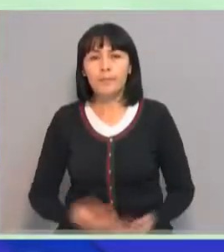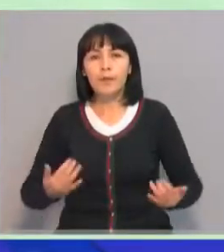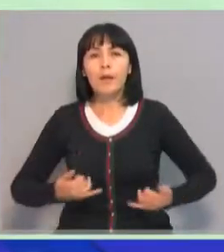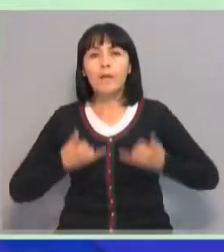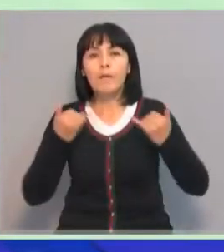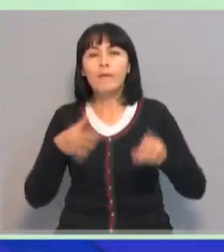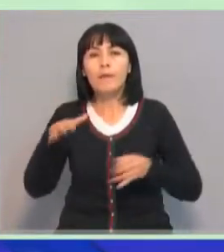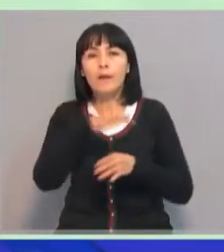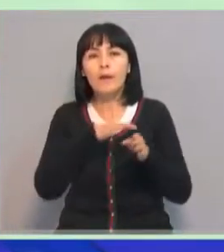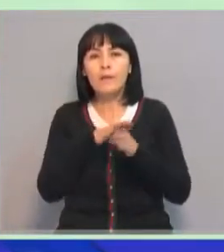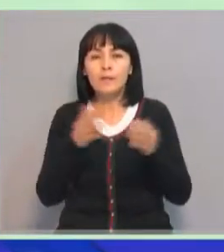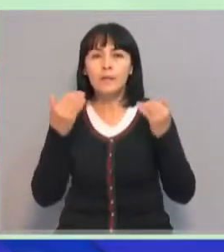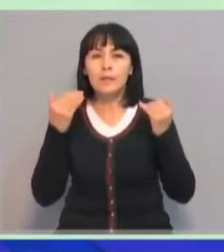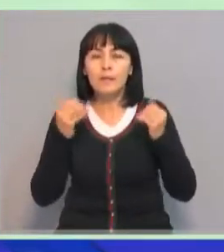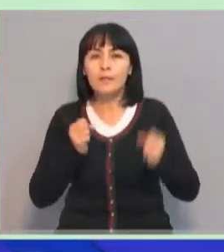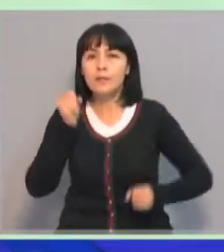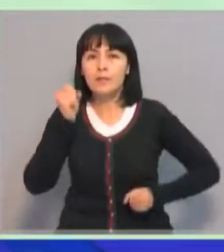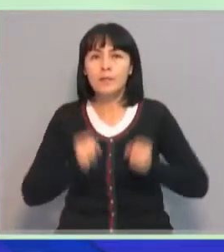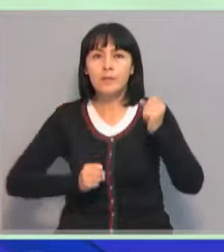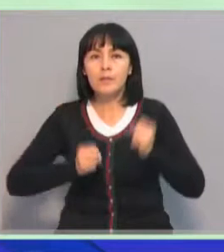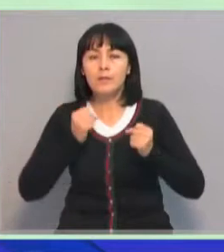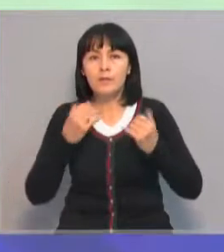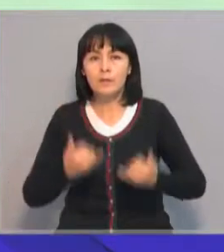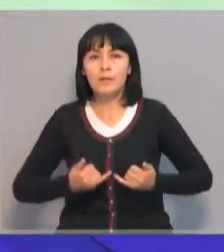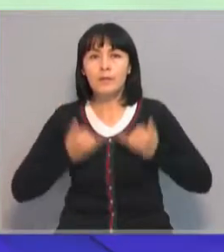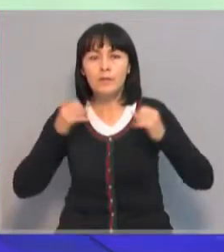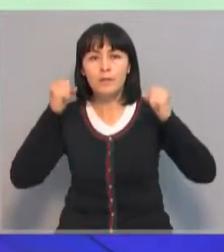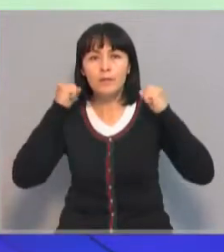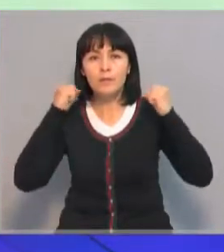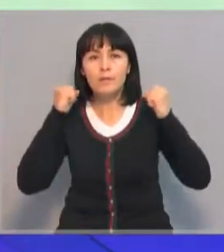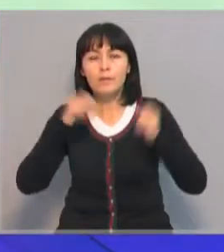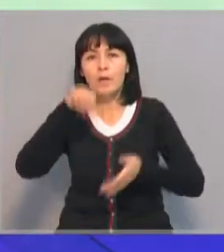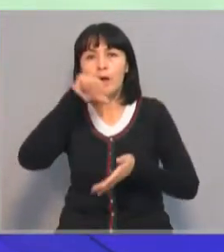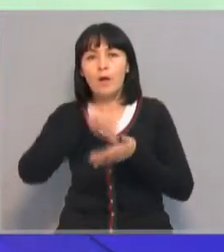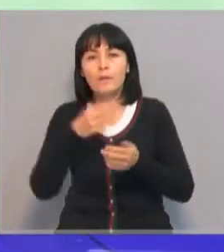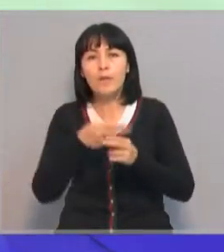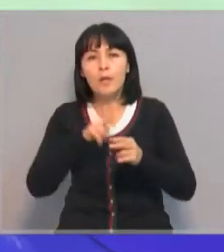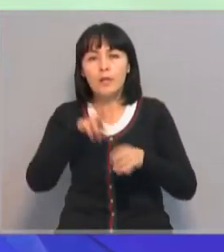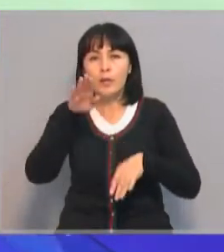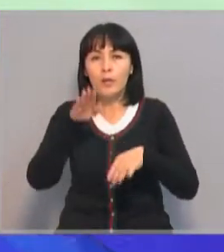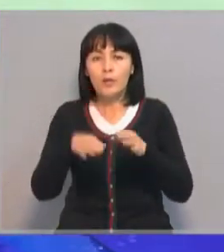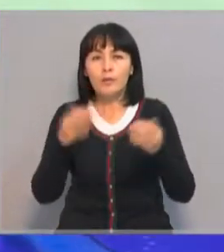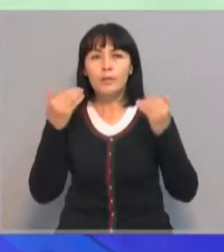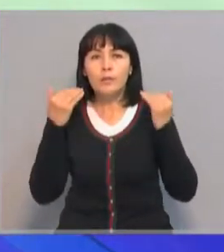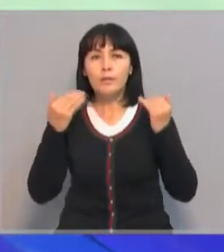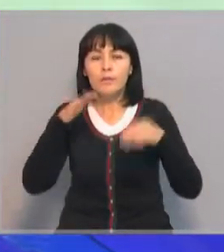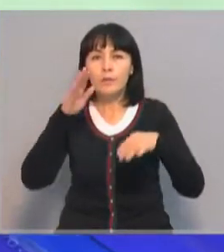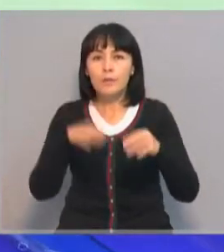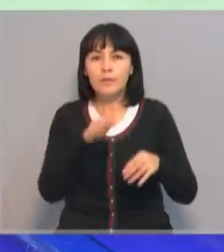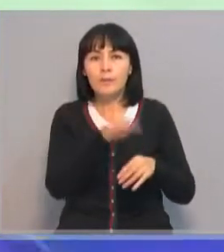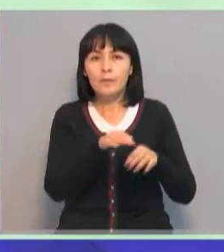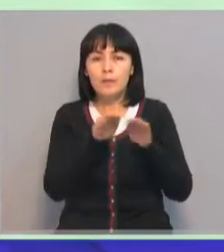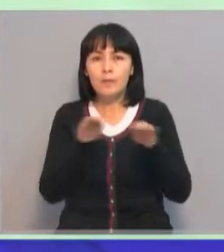Поздравляю всех вышедших сегодня на забег. Выражаю восхищение физической формой участников. Это, безусловно, послужит отличным примером